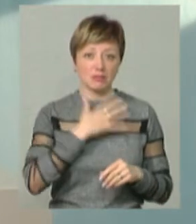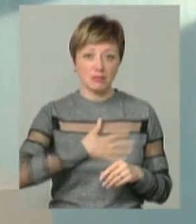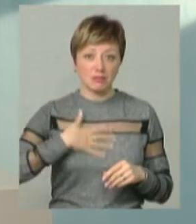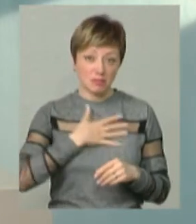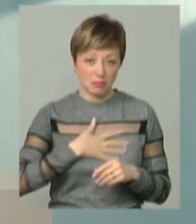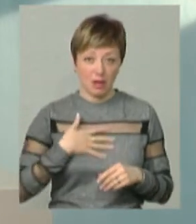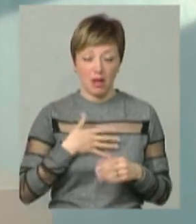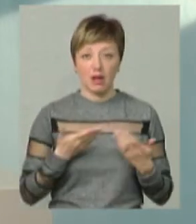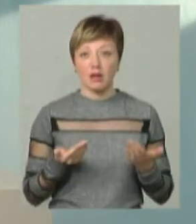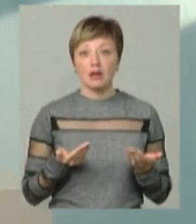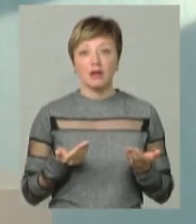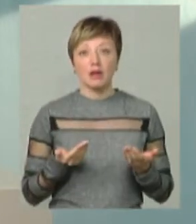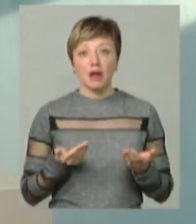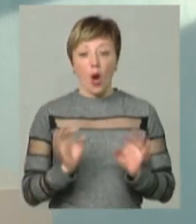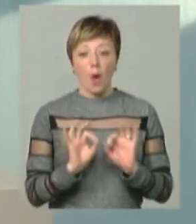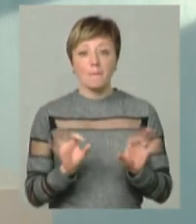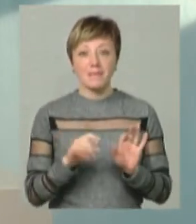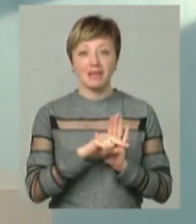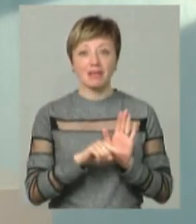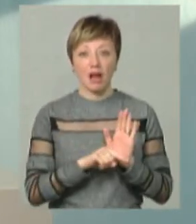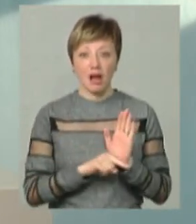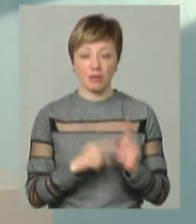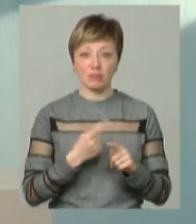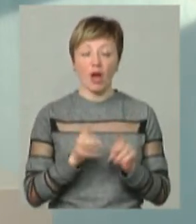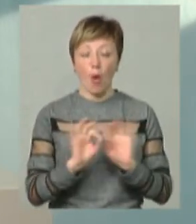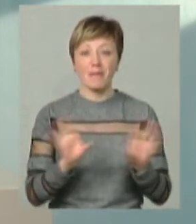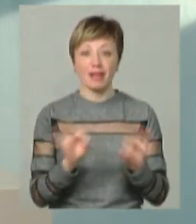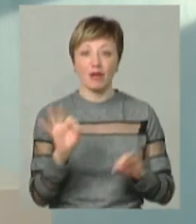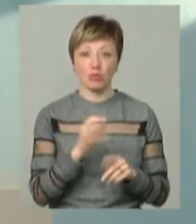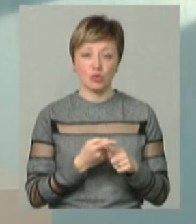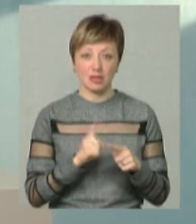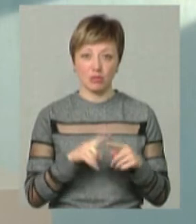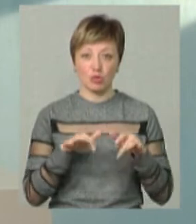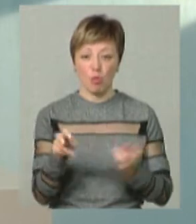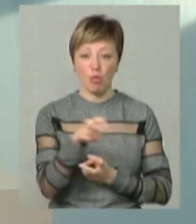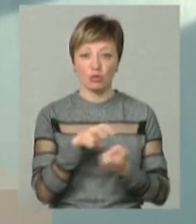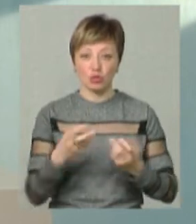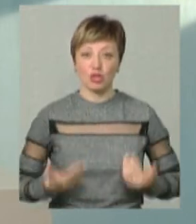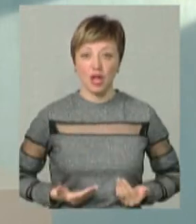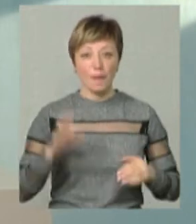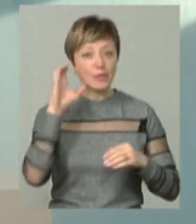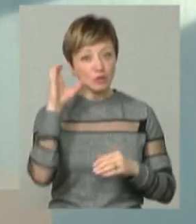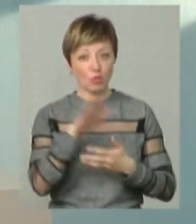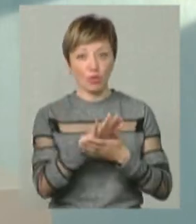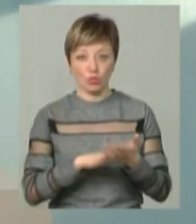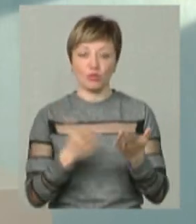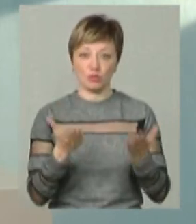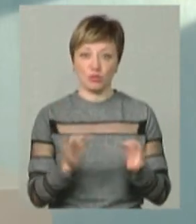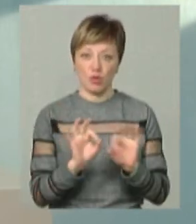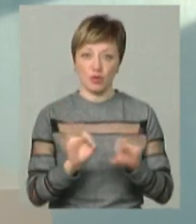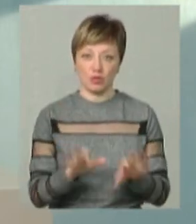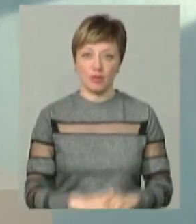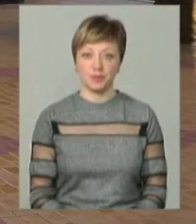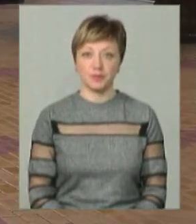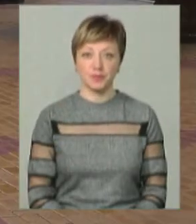схвилював. І от коментар якраз щодо цієї сторони процесу пошуку житла ми послухаємо і попрошу вас